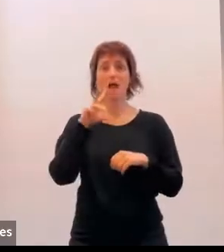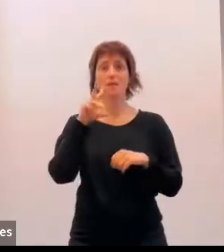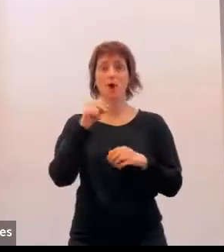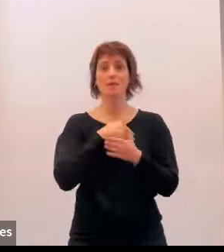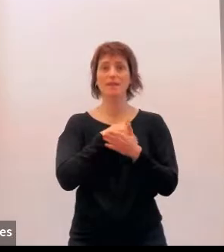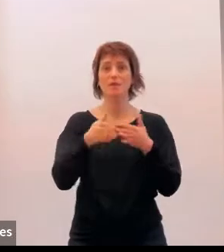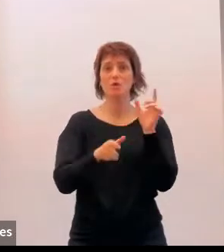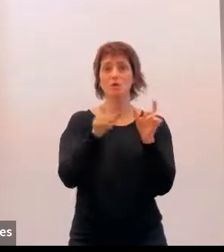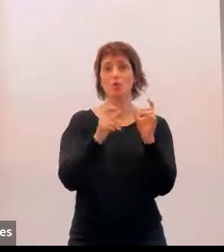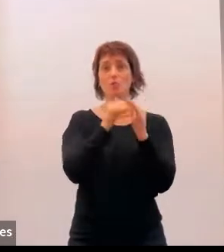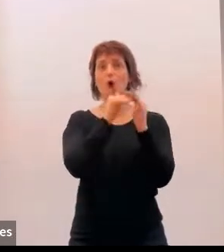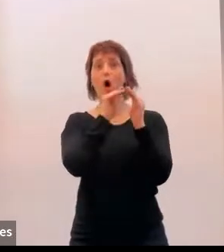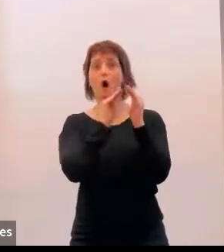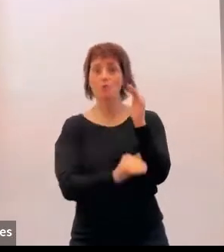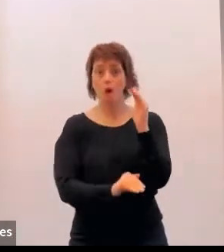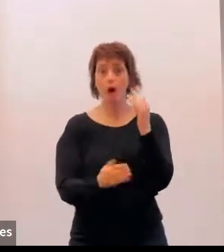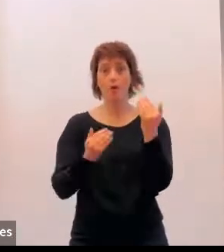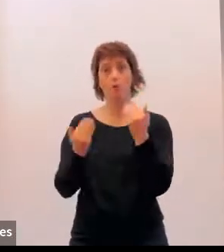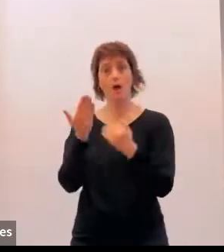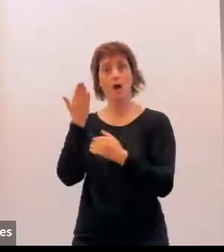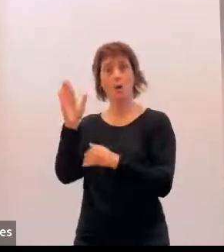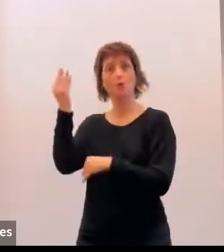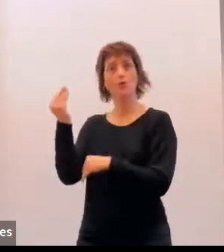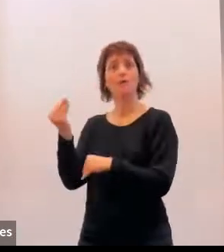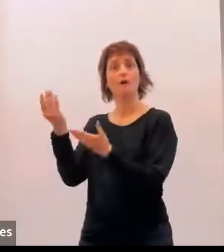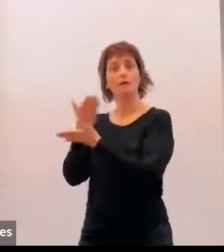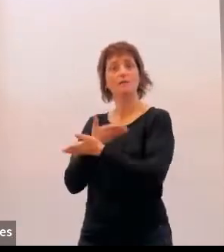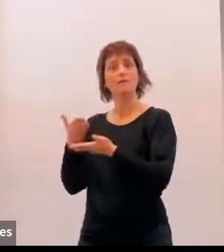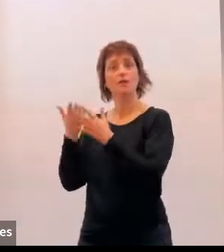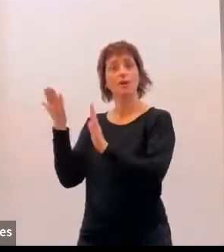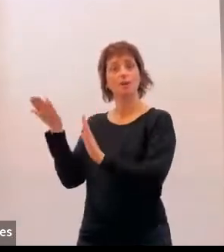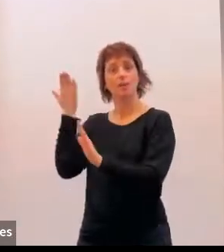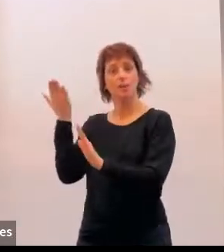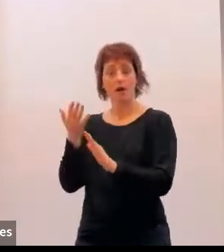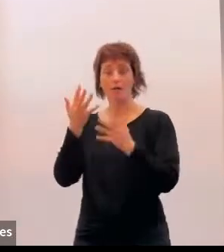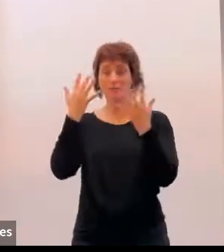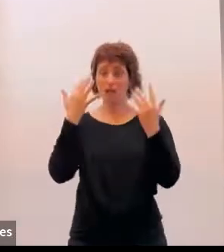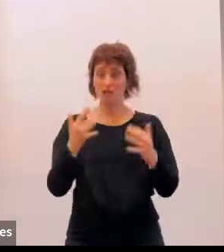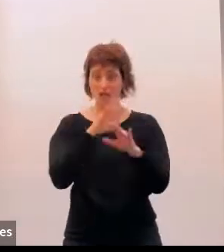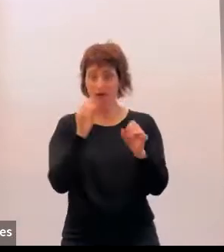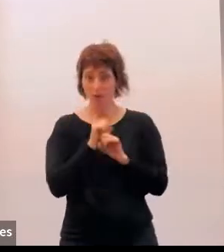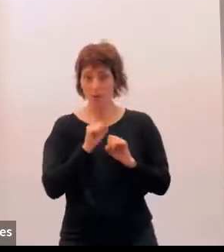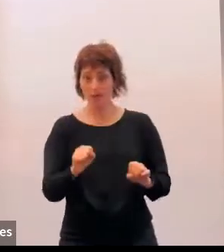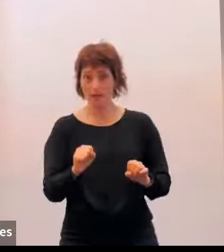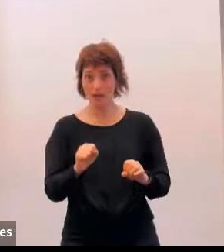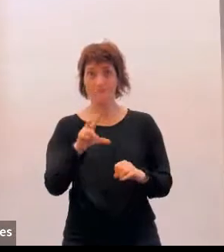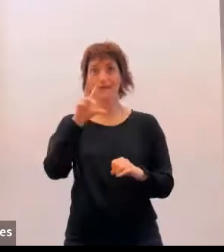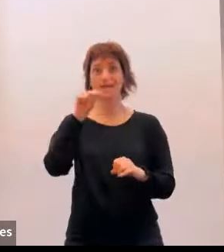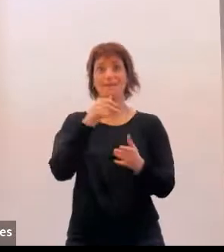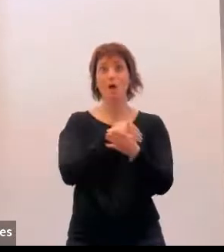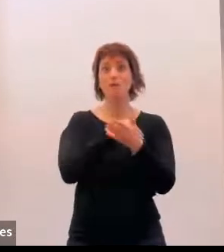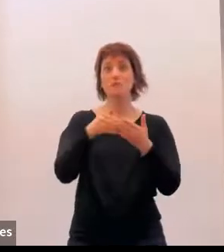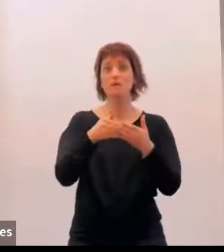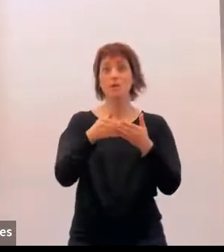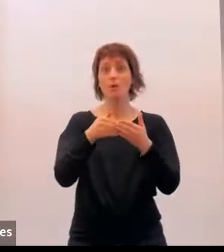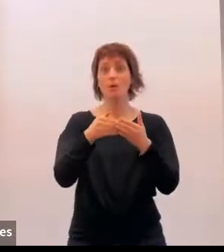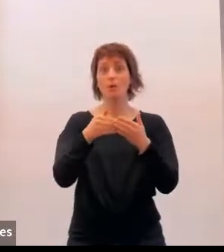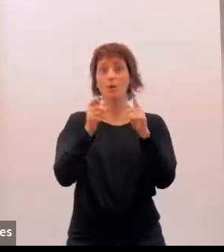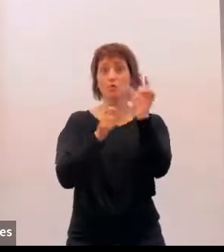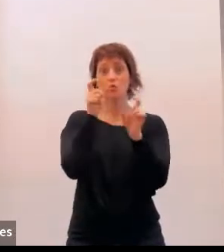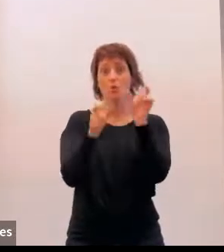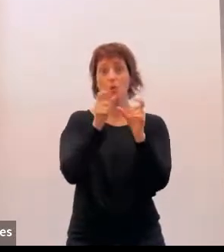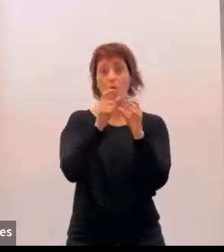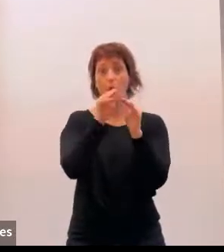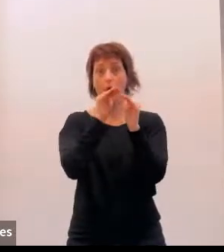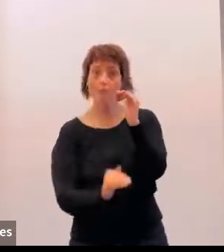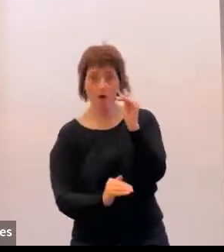qu'un enfant issu de milieux favorisés. Ce chiffre paraît incroyable, mais c'est bien 30 millions de mots, le chiffre est bon. Donc,